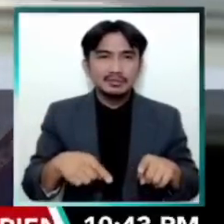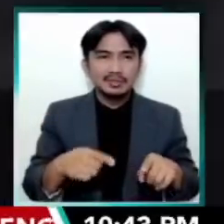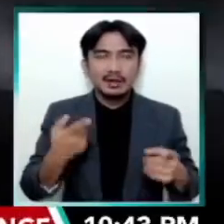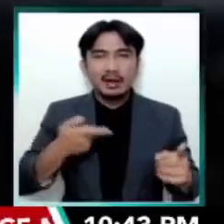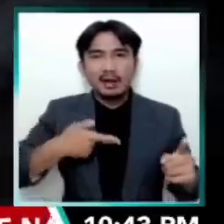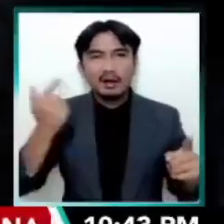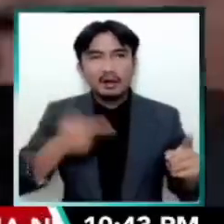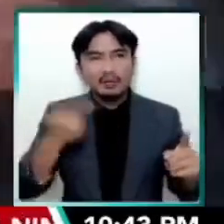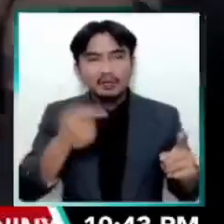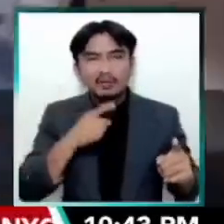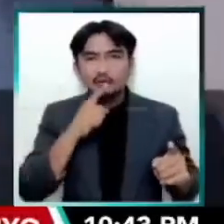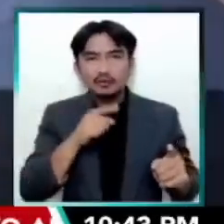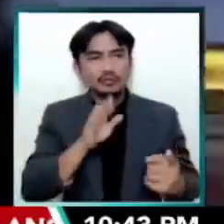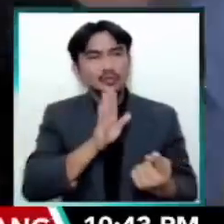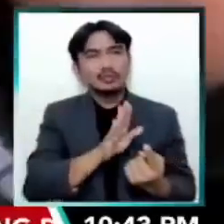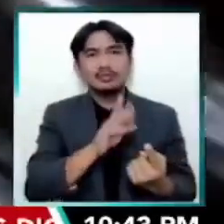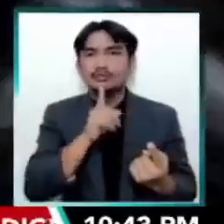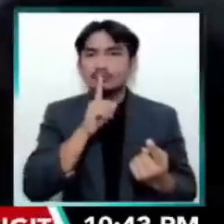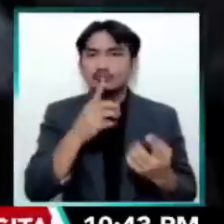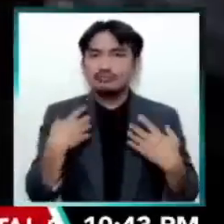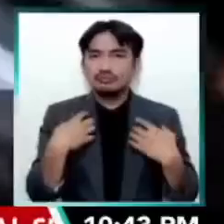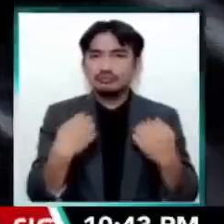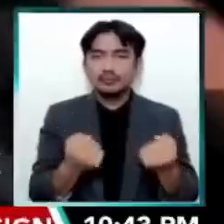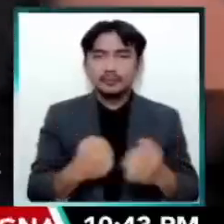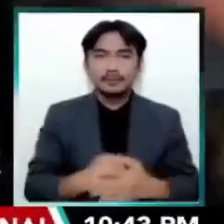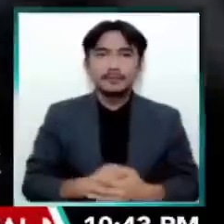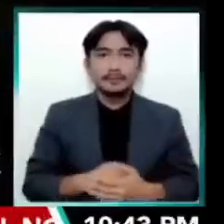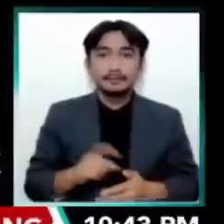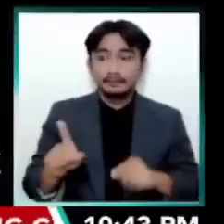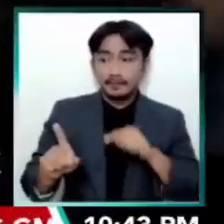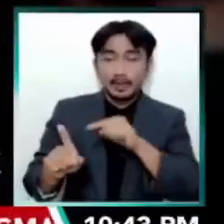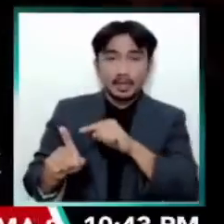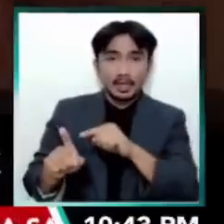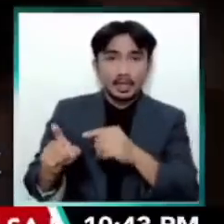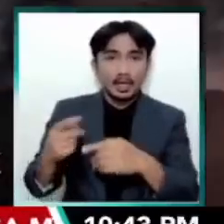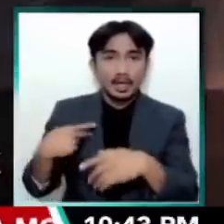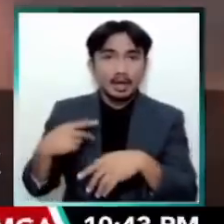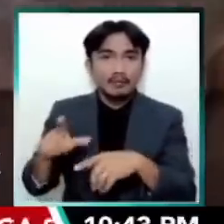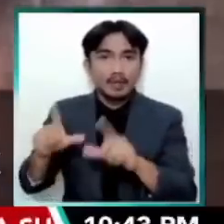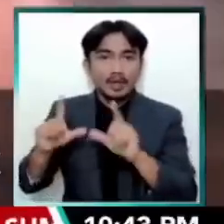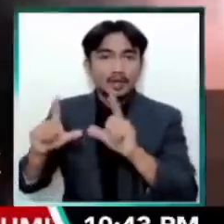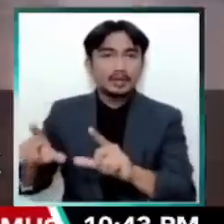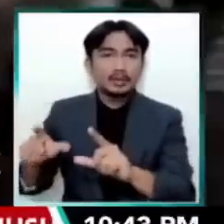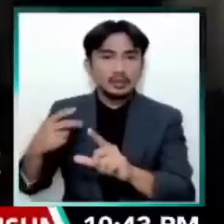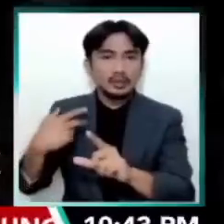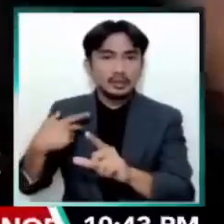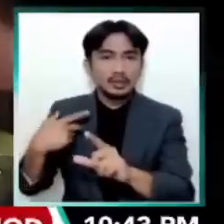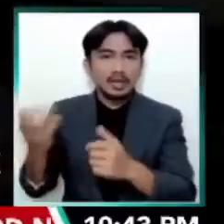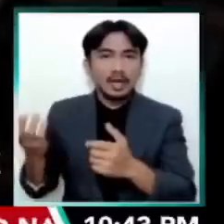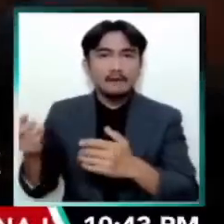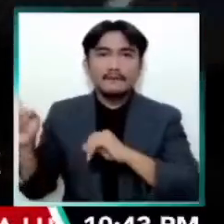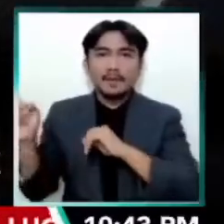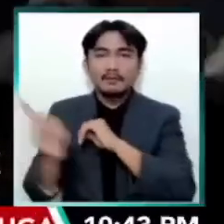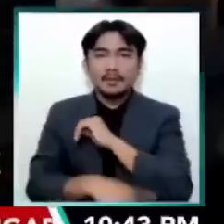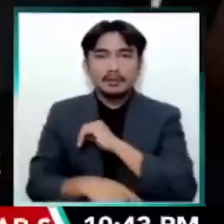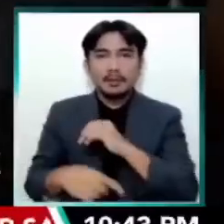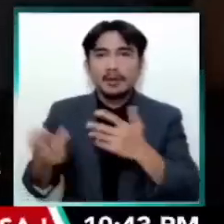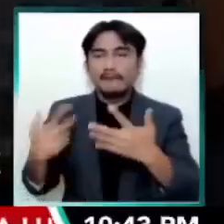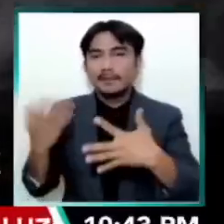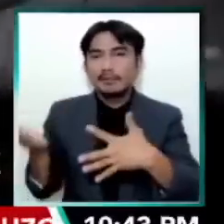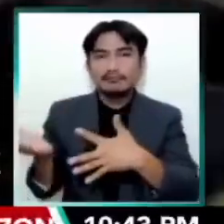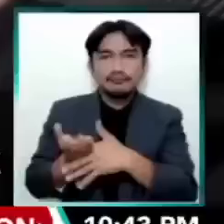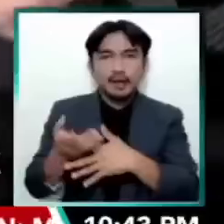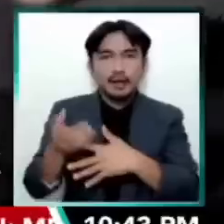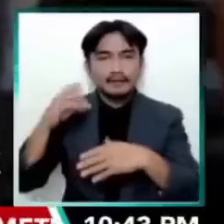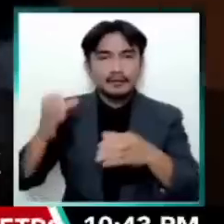strong. Ang suspect na si Yumol, sinampahan ng 3 counts ng murder, frustrated murder, carnapping at illegal possession of